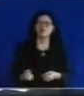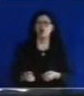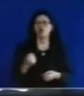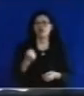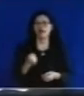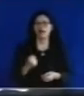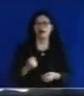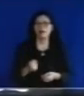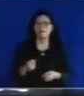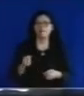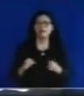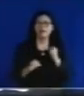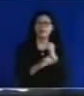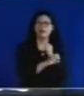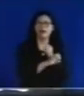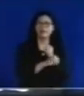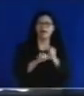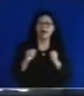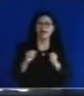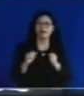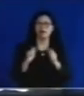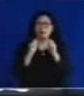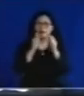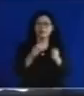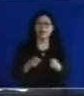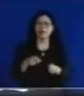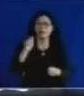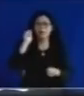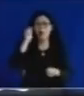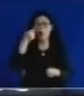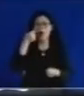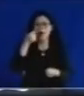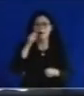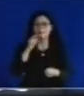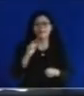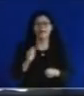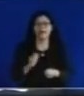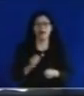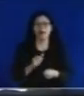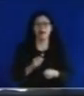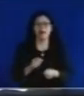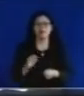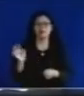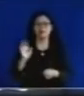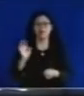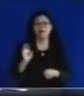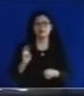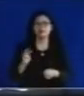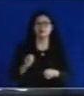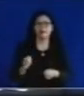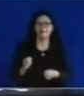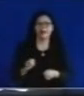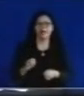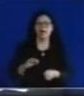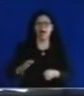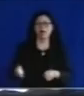perlu didongkrak ke pemberdayaan petani bawang merah yang menjadi ikon Kabupaten Brebes itu. Jangan sampai anak